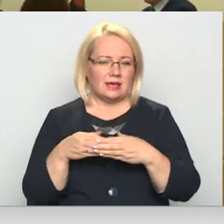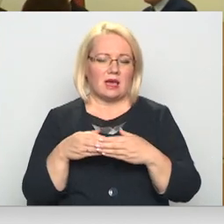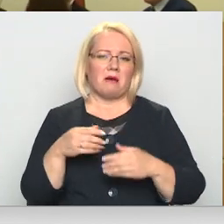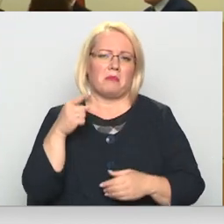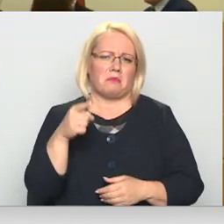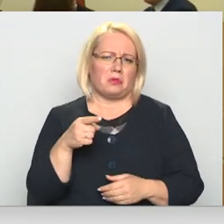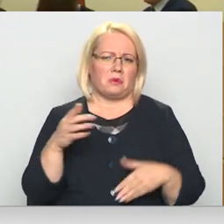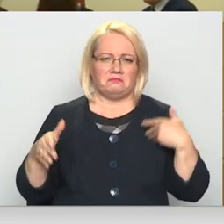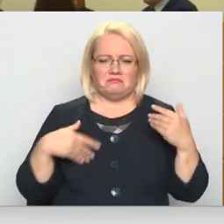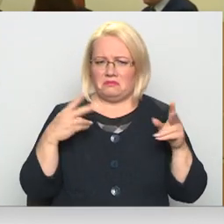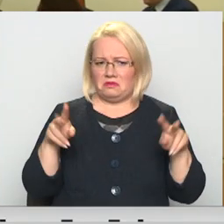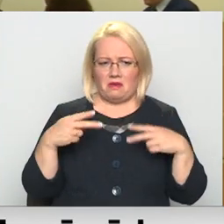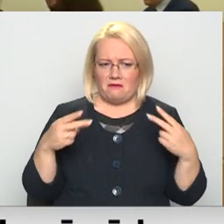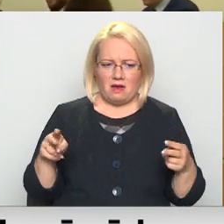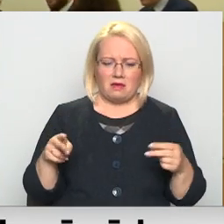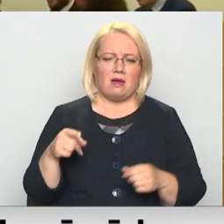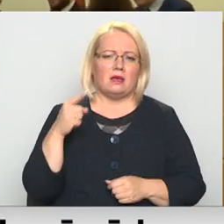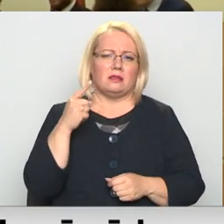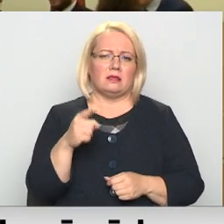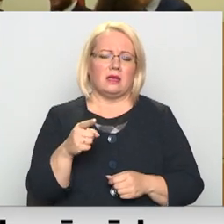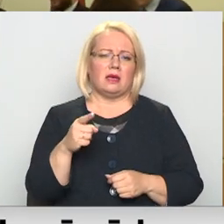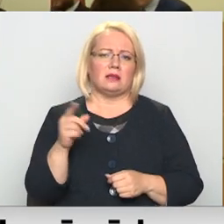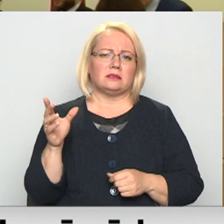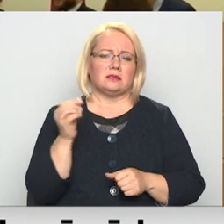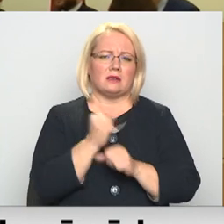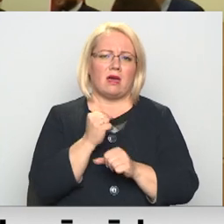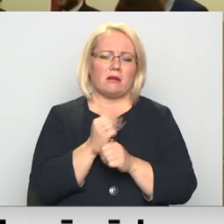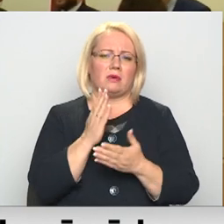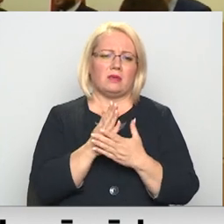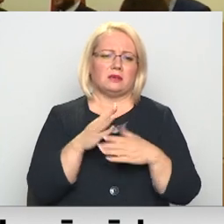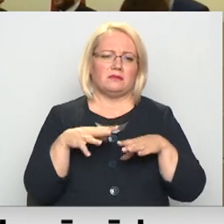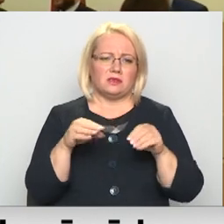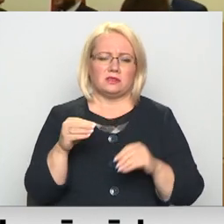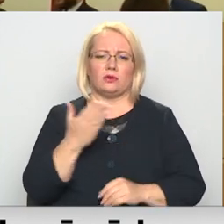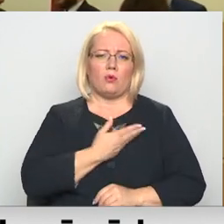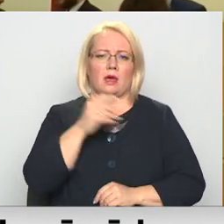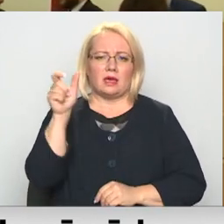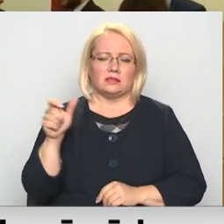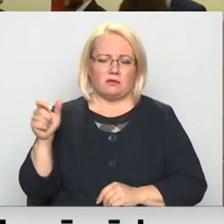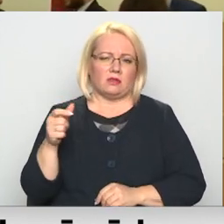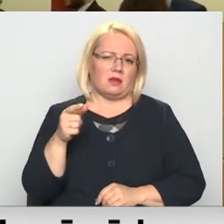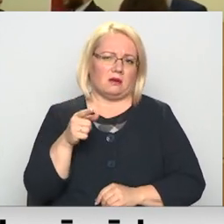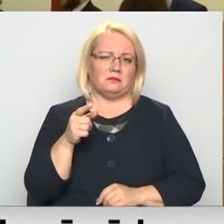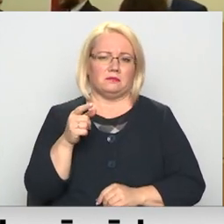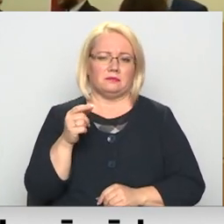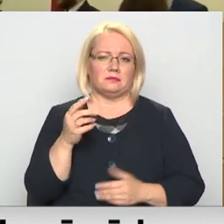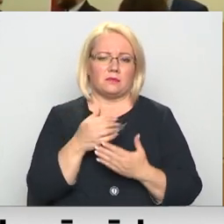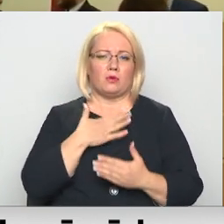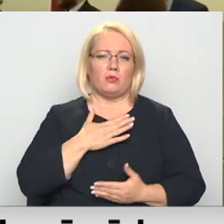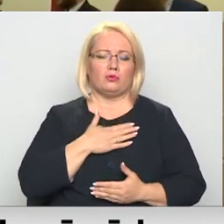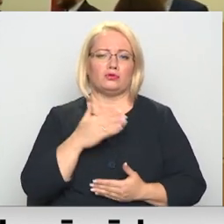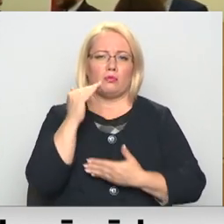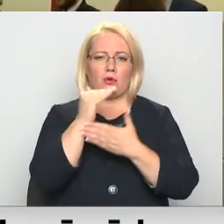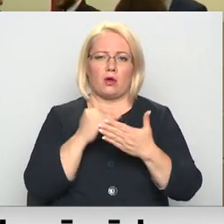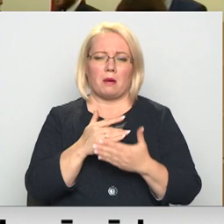to nav jāsatraucās. Tikšu sadzirdēti visi, teiksim, iedzīvotāji, jo mūsu programmas visām partijām ir